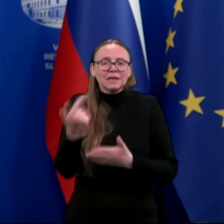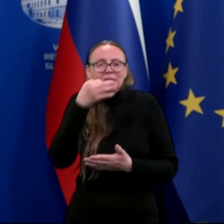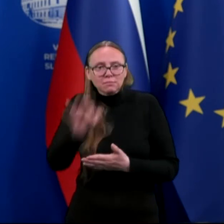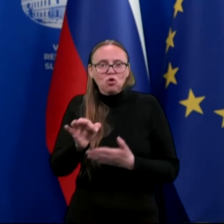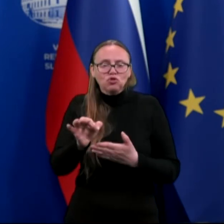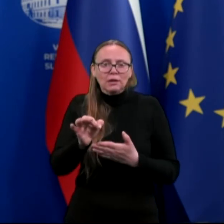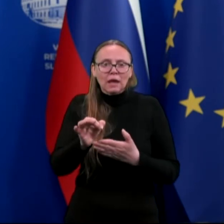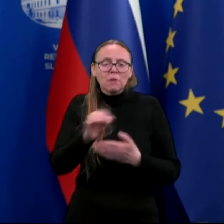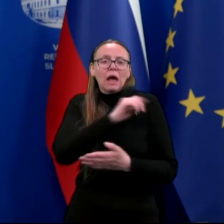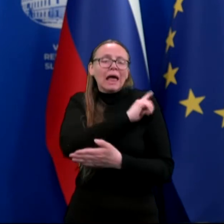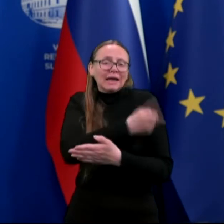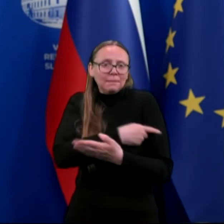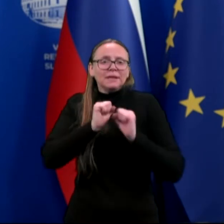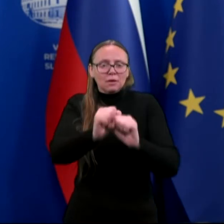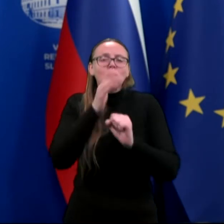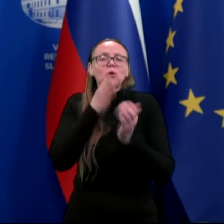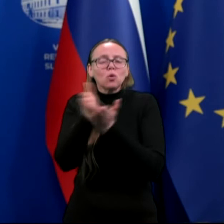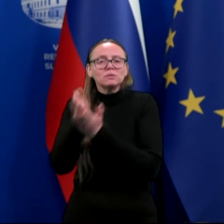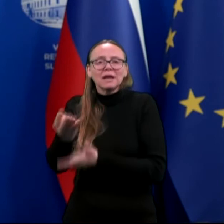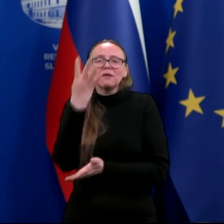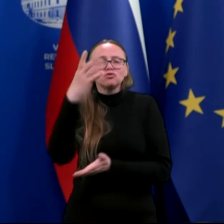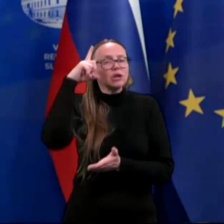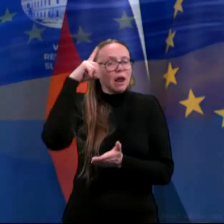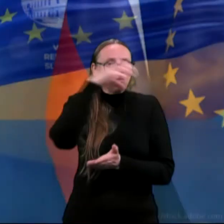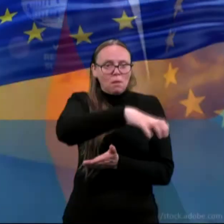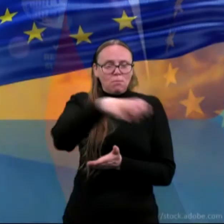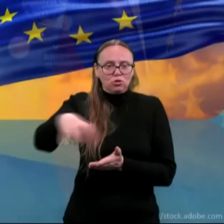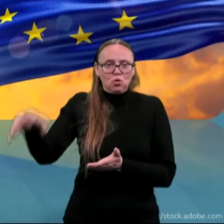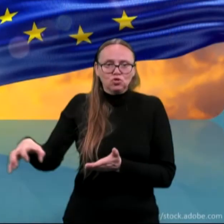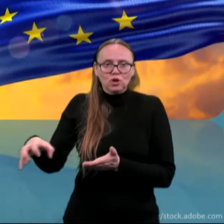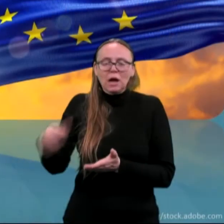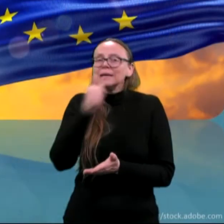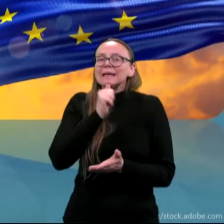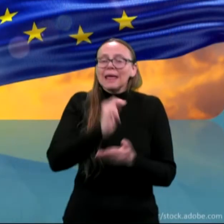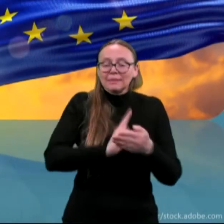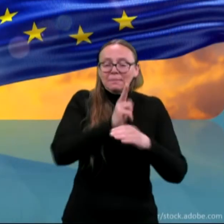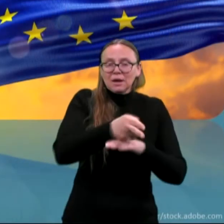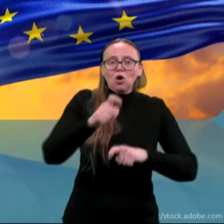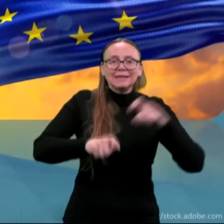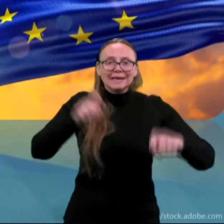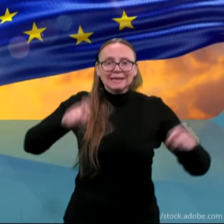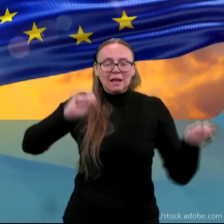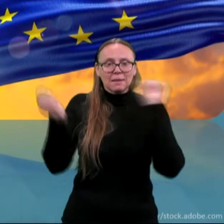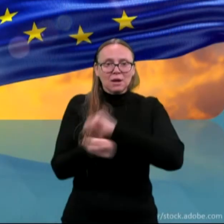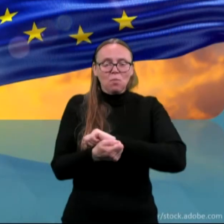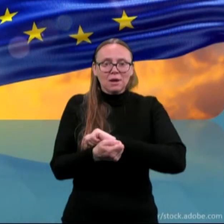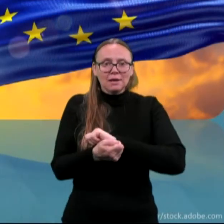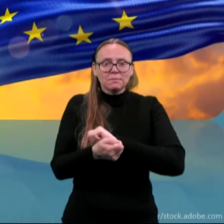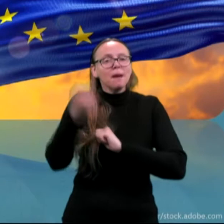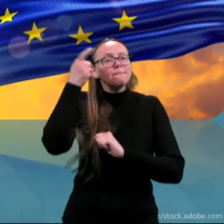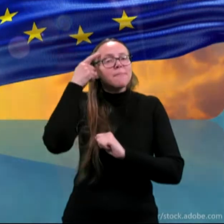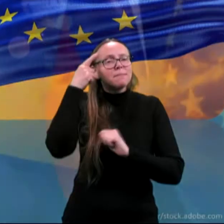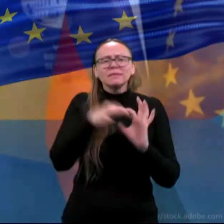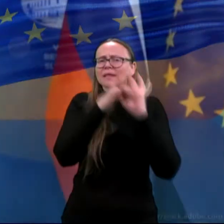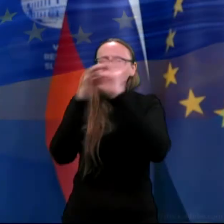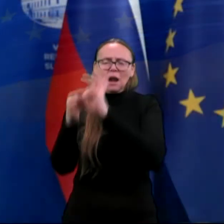krepitev odpornosti bodo usmerjena v 4 ključna področja. Zeleni prehod, digitalna preobrazba, pametna,